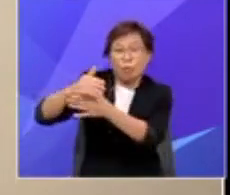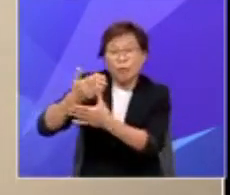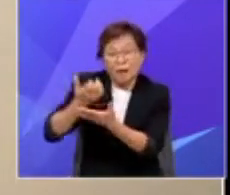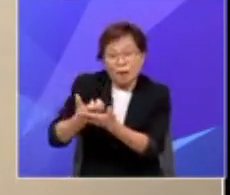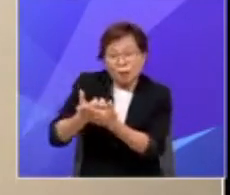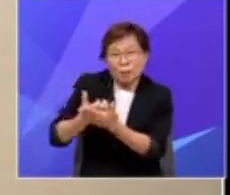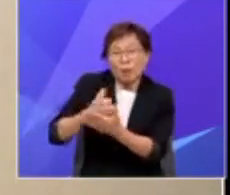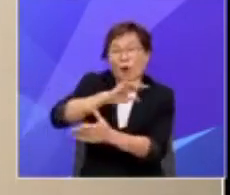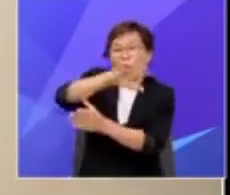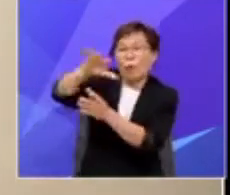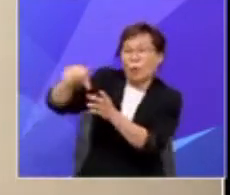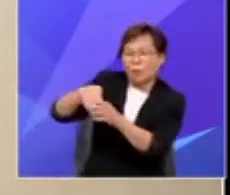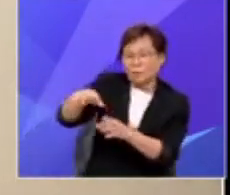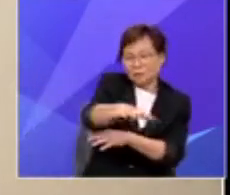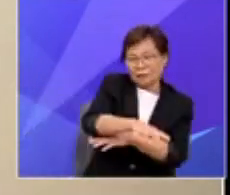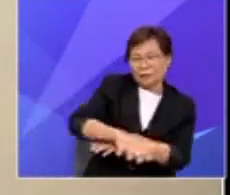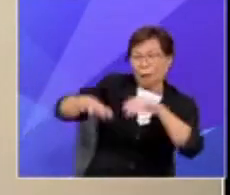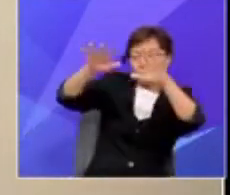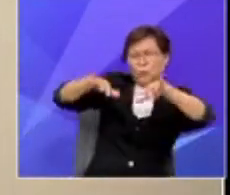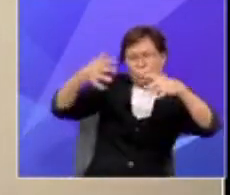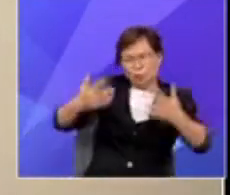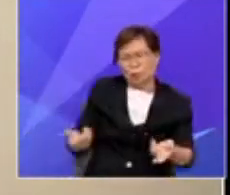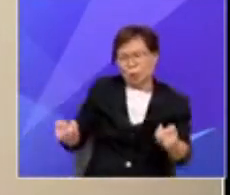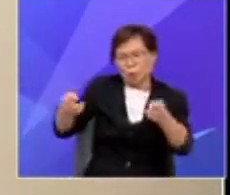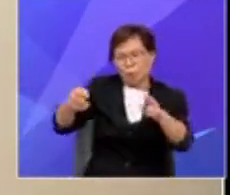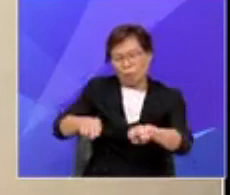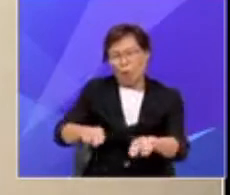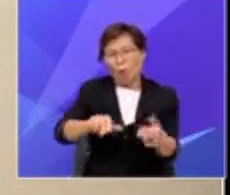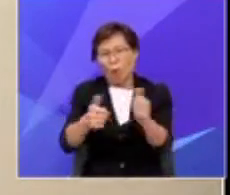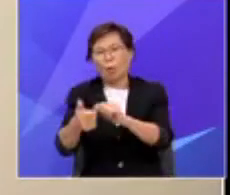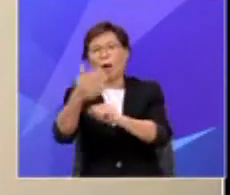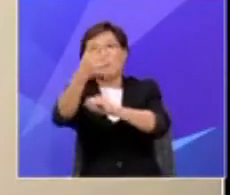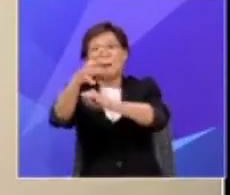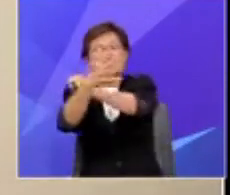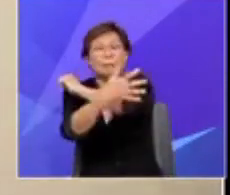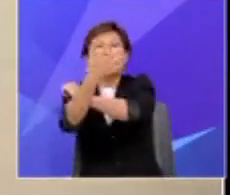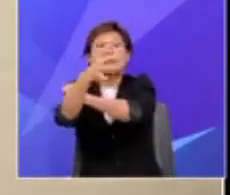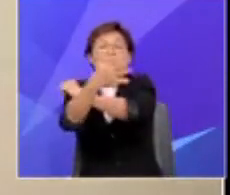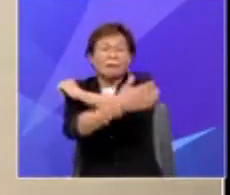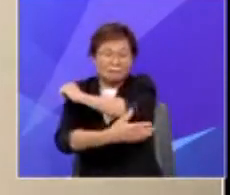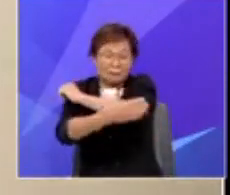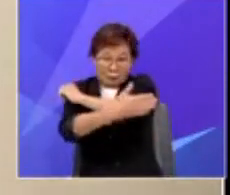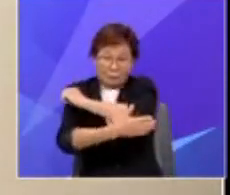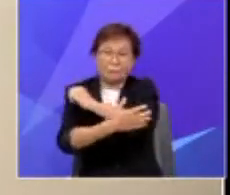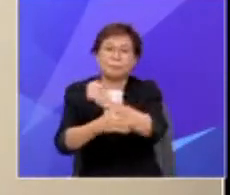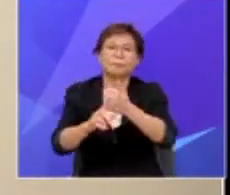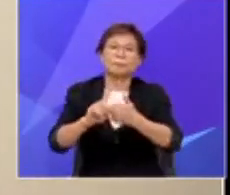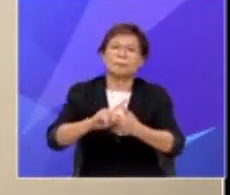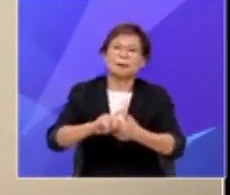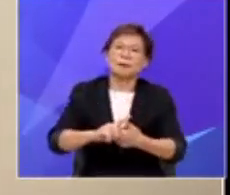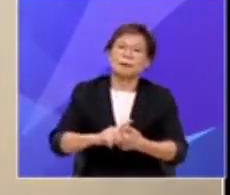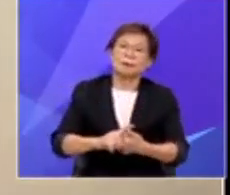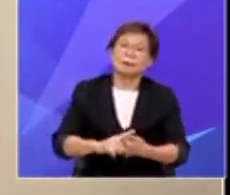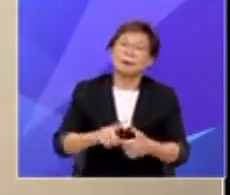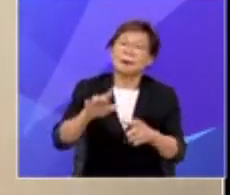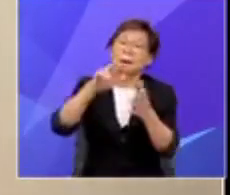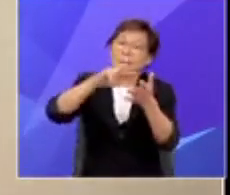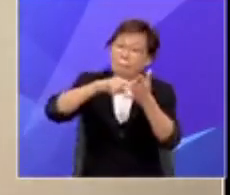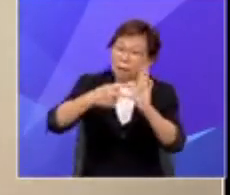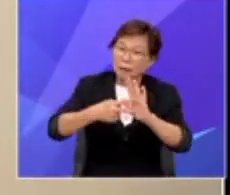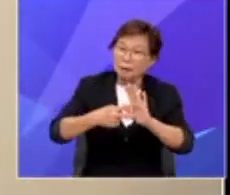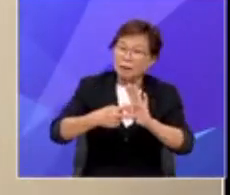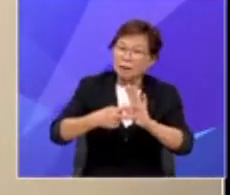ekonomi com kiss Rantau yang sudah pun ditandatangani oleh 15 negara ini